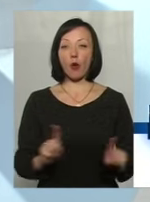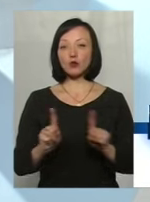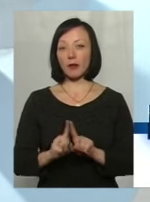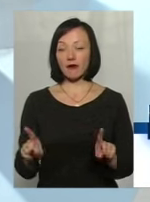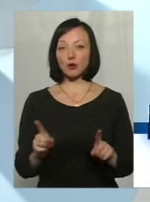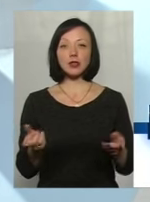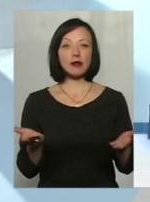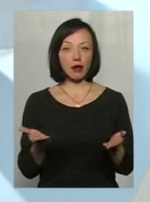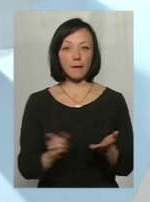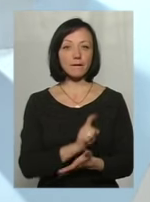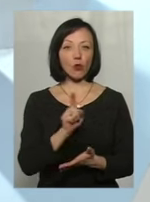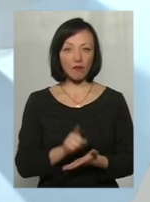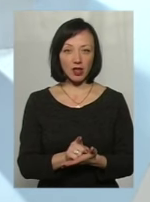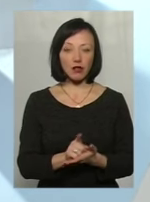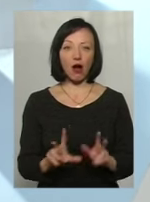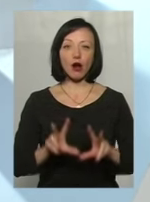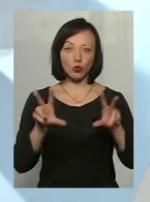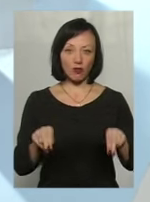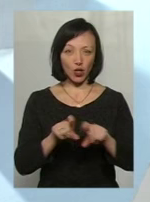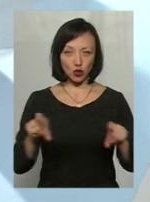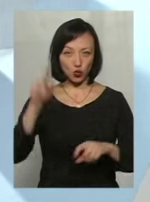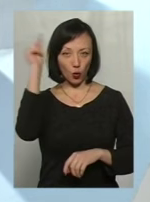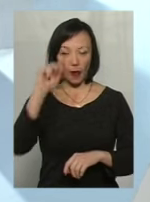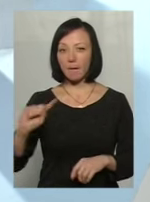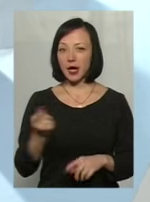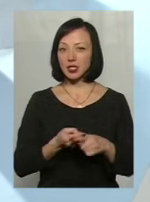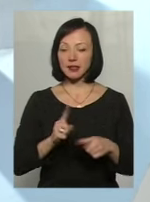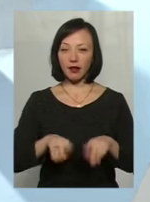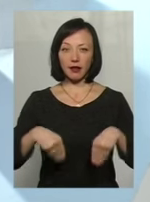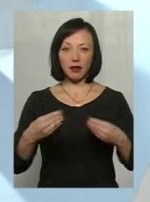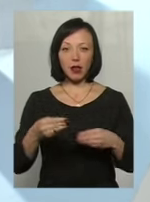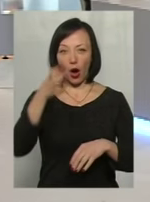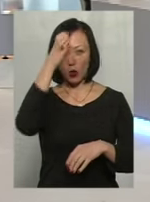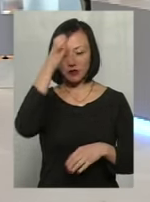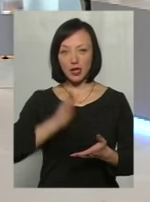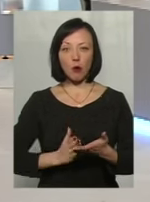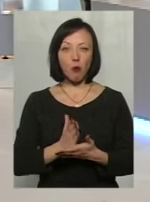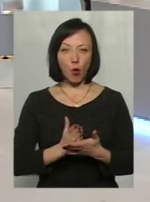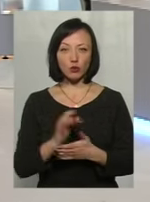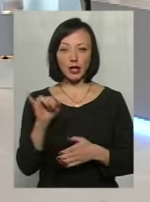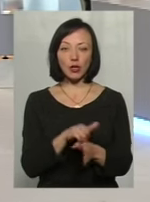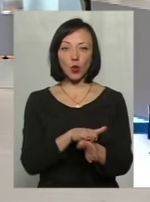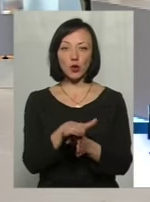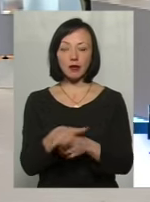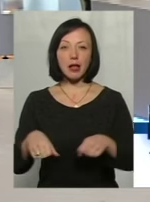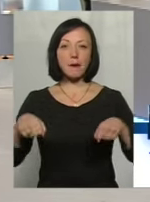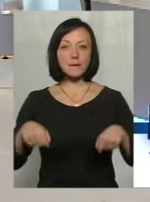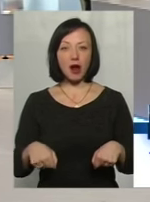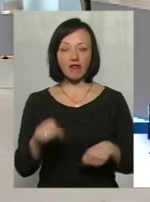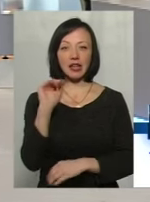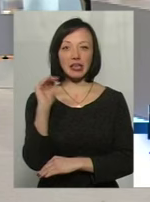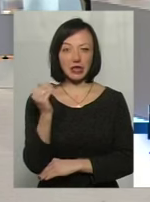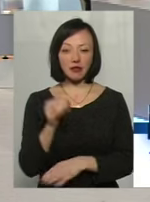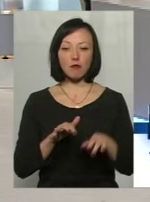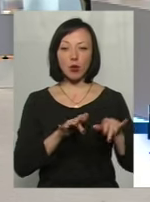особливості, які повинна гарантувати школа. Ну, найперше, це надання освітніх послуг і дотримання прав дитини